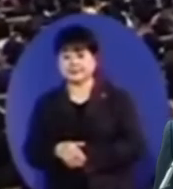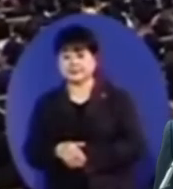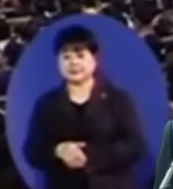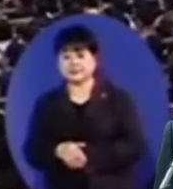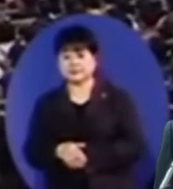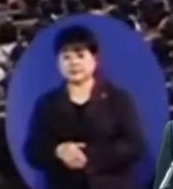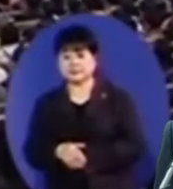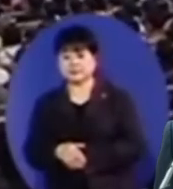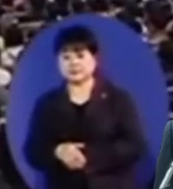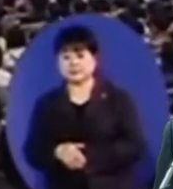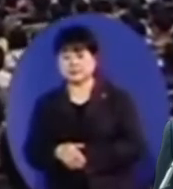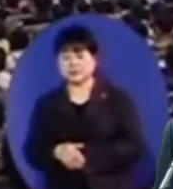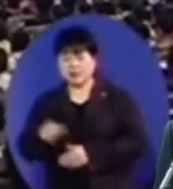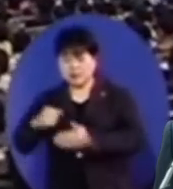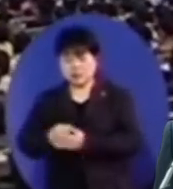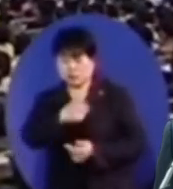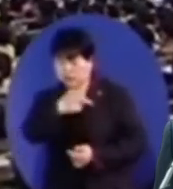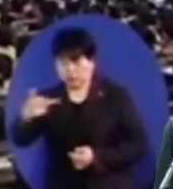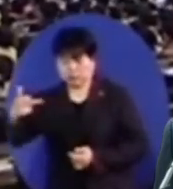보통 결심하고 지키는 것이 아닙니다.